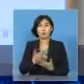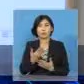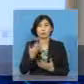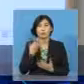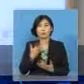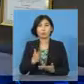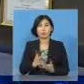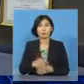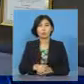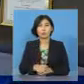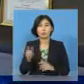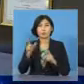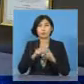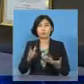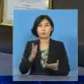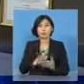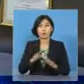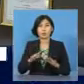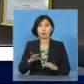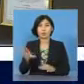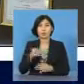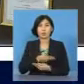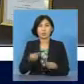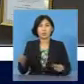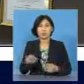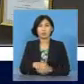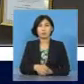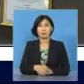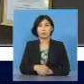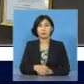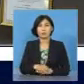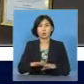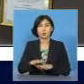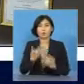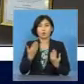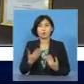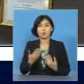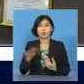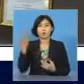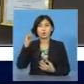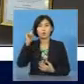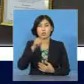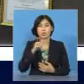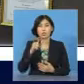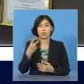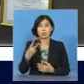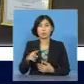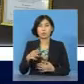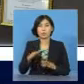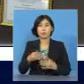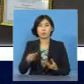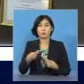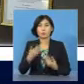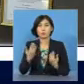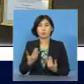сұраныс берген. Мектепте бар компьютерлерді біз тараттық. Үкімет жағынан біздерге өткен жылы 20 компьютер берді,